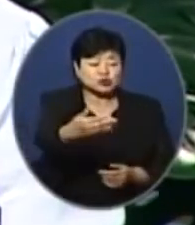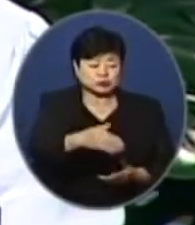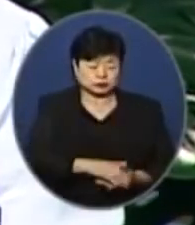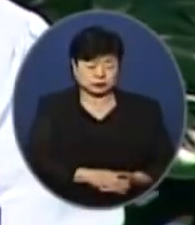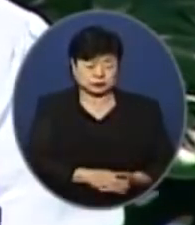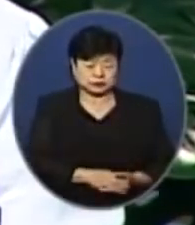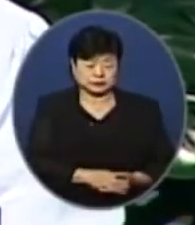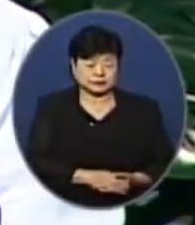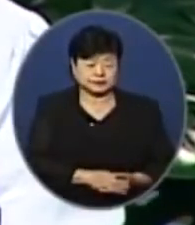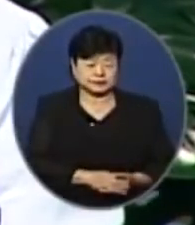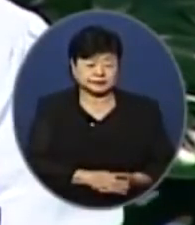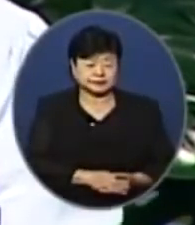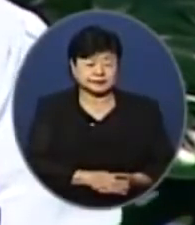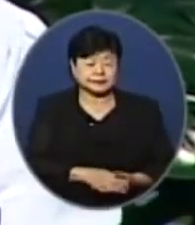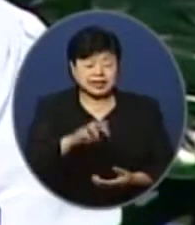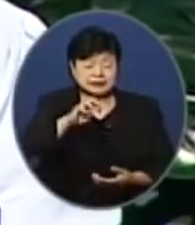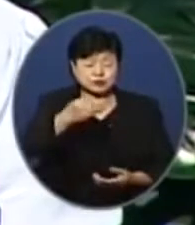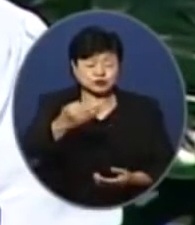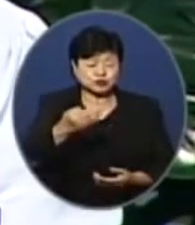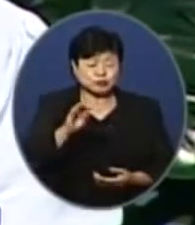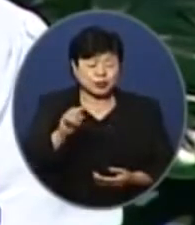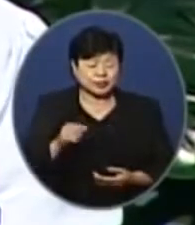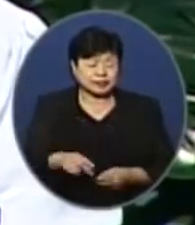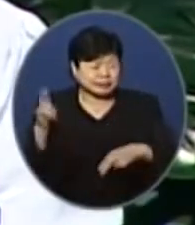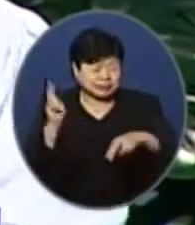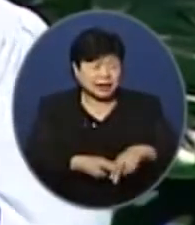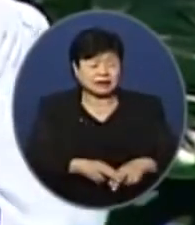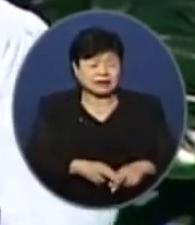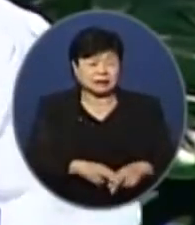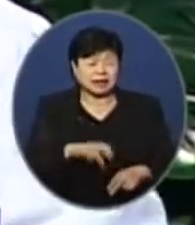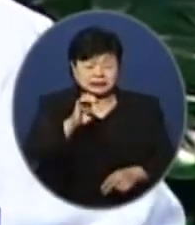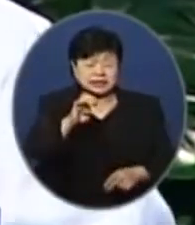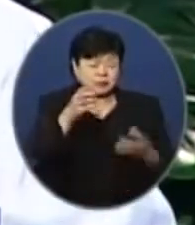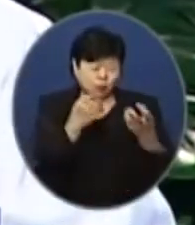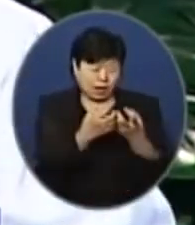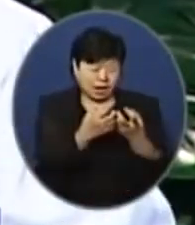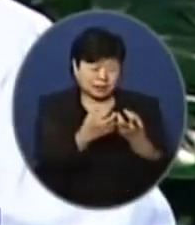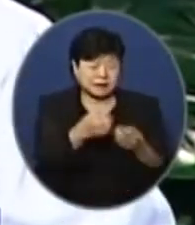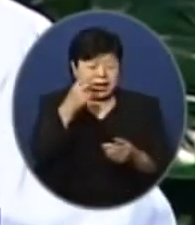너무나 중형이라 해서 39대를 때립니다. 왜냐하면 성경에 40은 꽉 찬 숫자입니다.